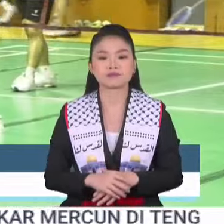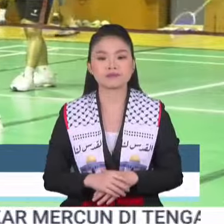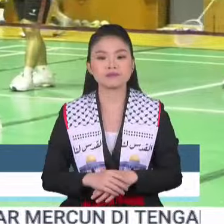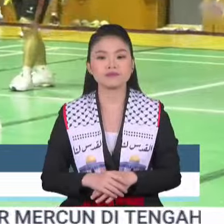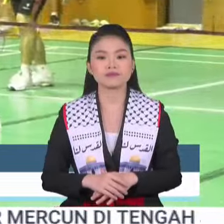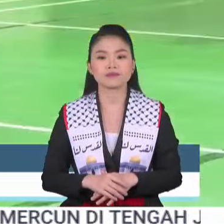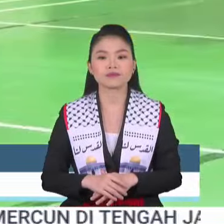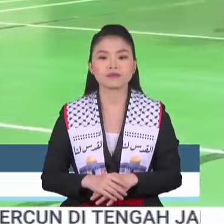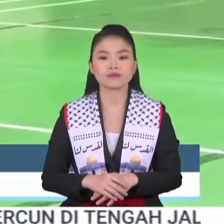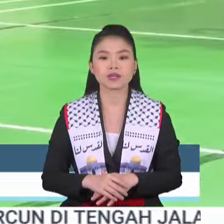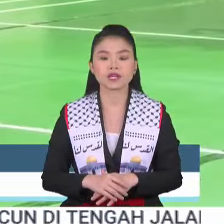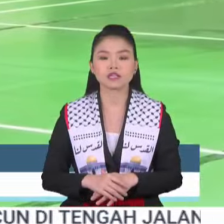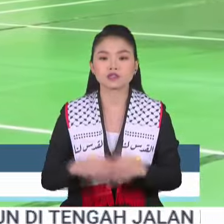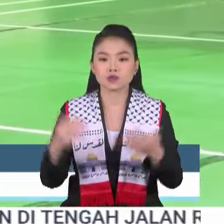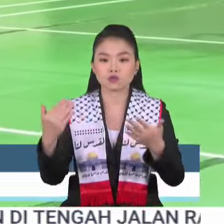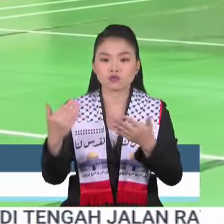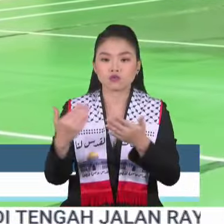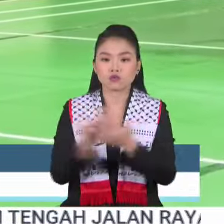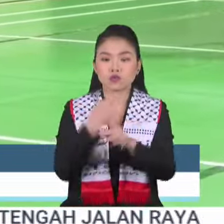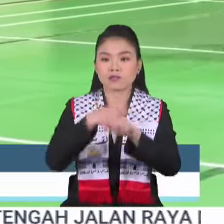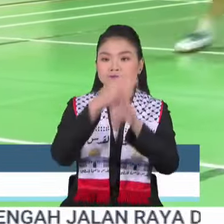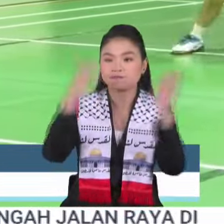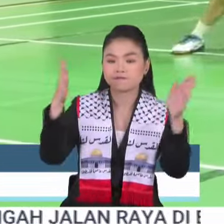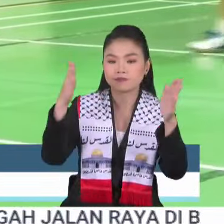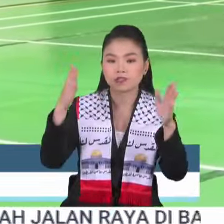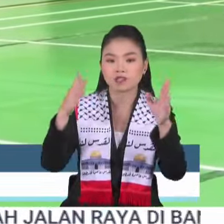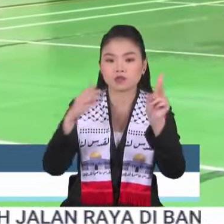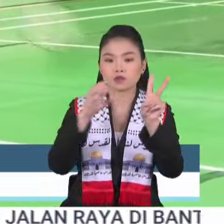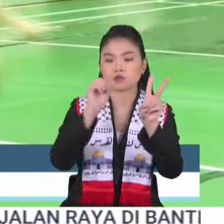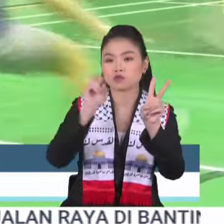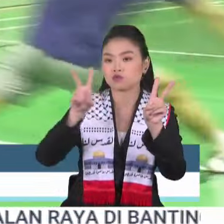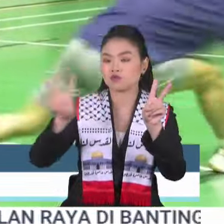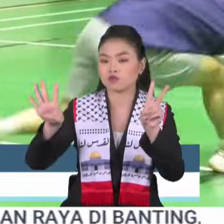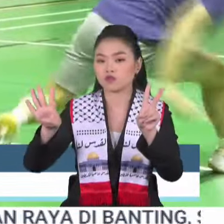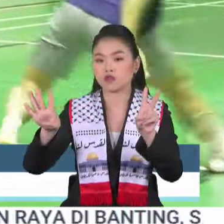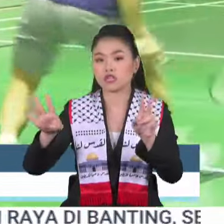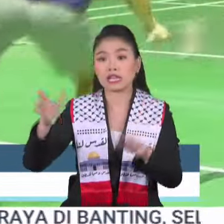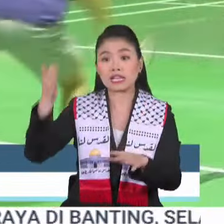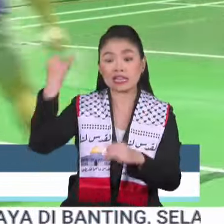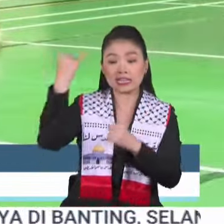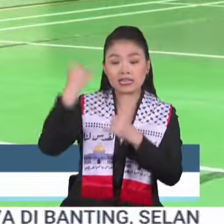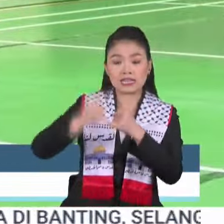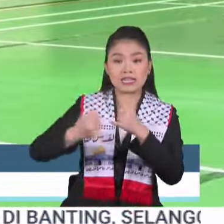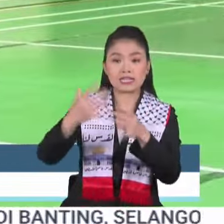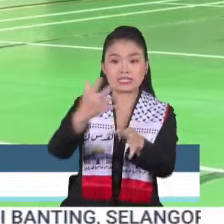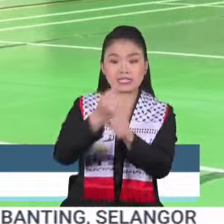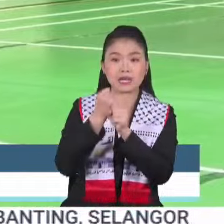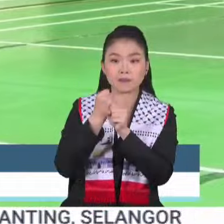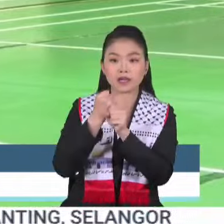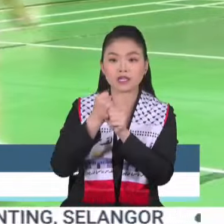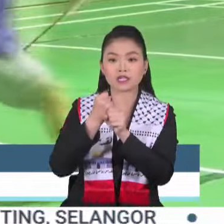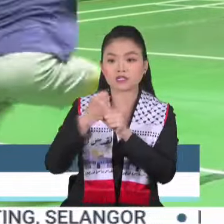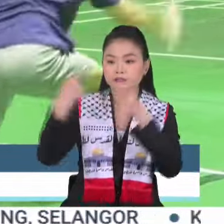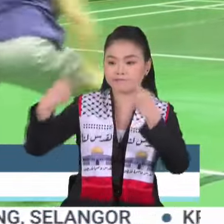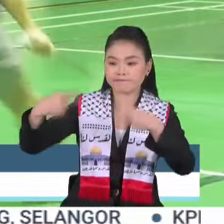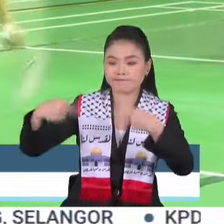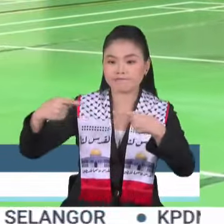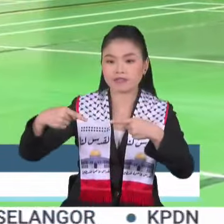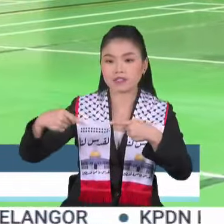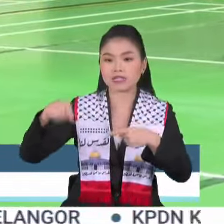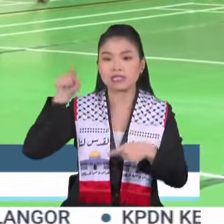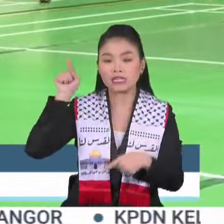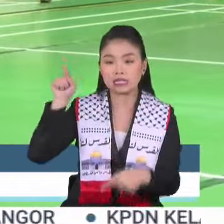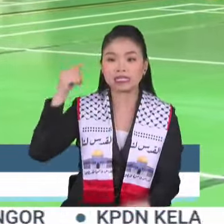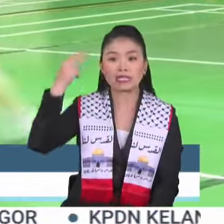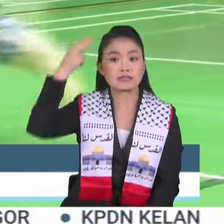Musim 2024 menyaksikan pasangan tersebut belum meraih sebarang gelaran kejuaraan. Kali terakhir ialah pada saingan Abu Dhabi Masters 2023